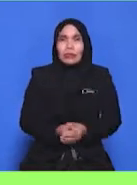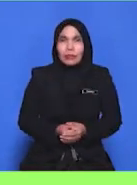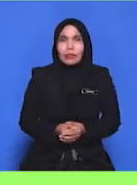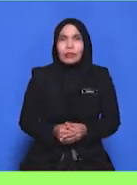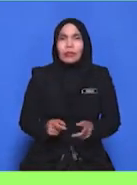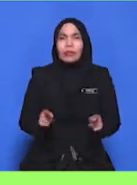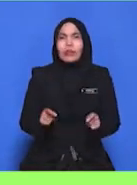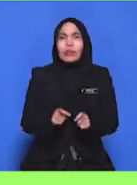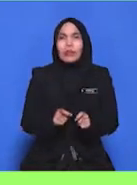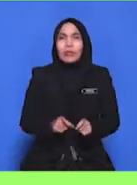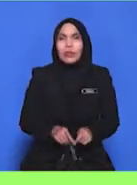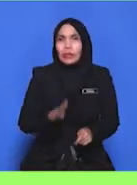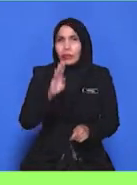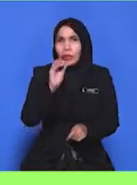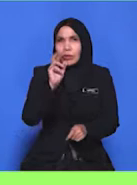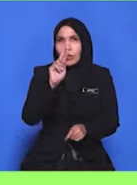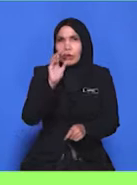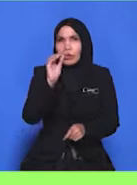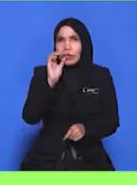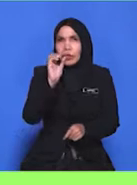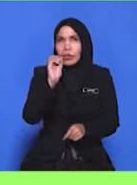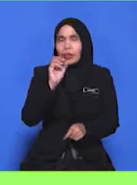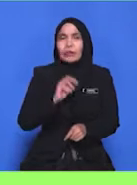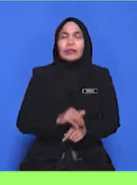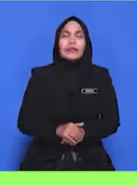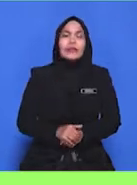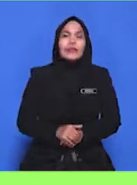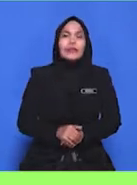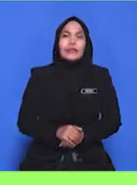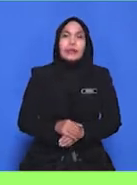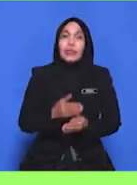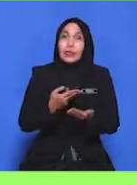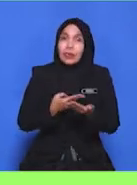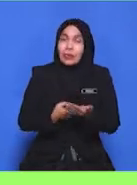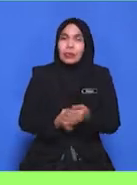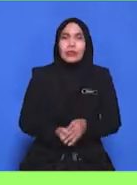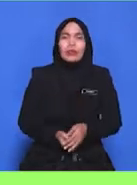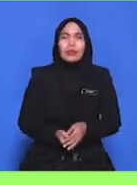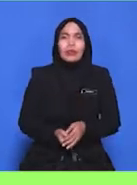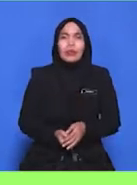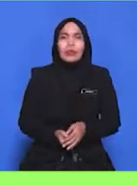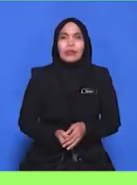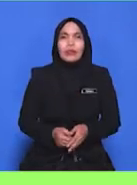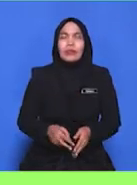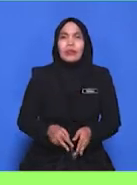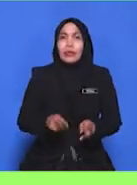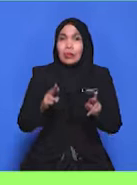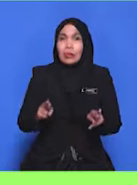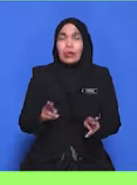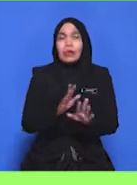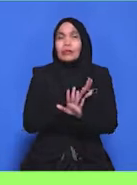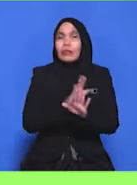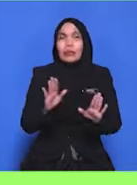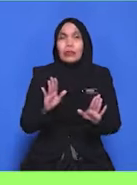hidup yang mewah dan boros dalam perbelanjaan sehingga menimbulkan rasa tidak puas